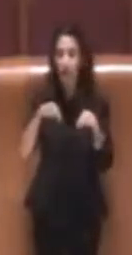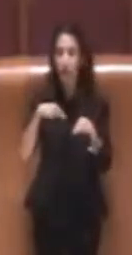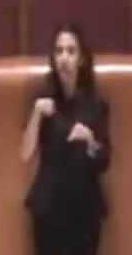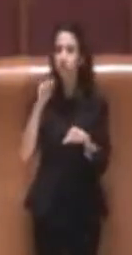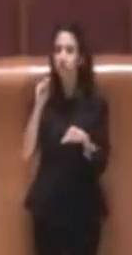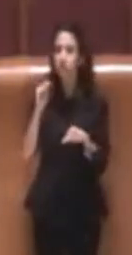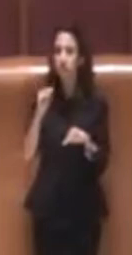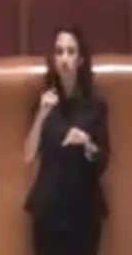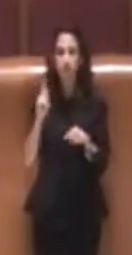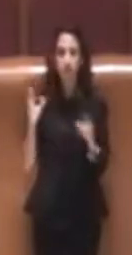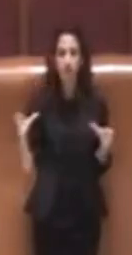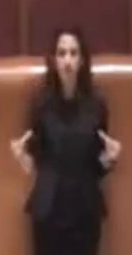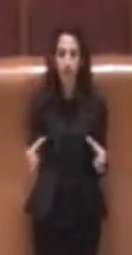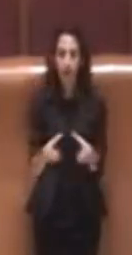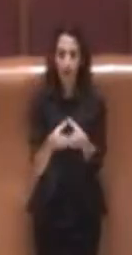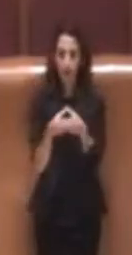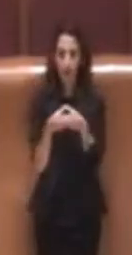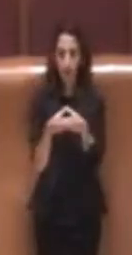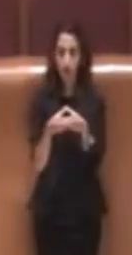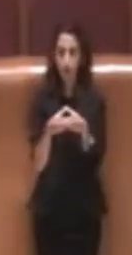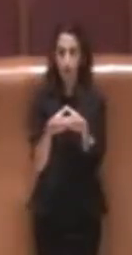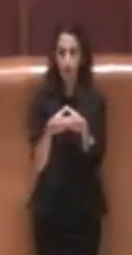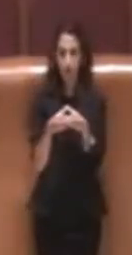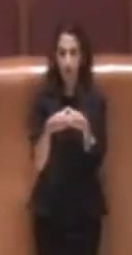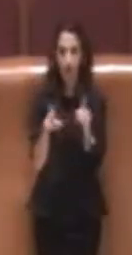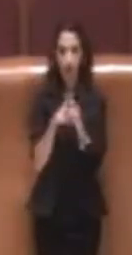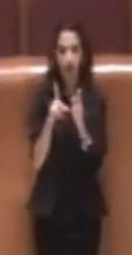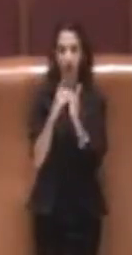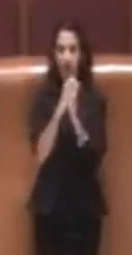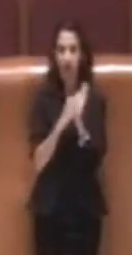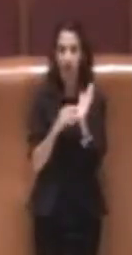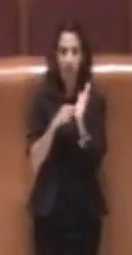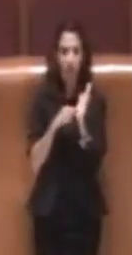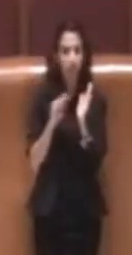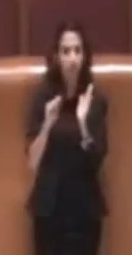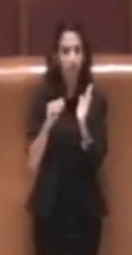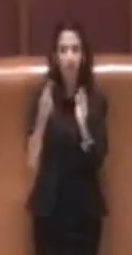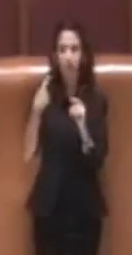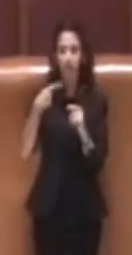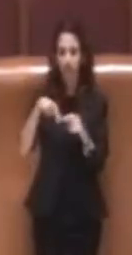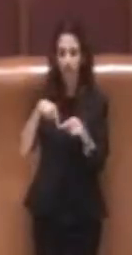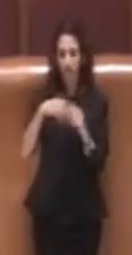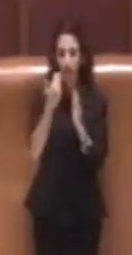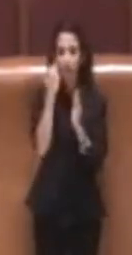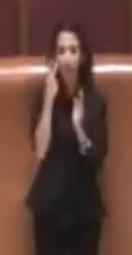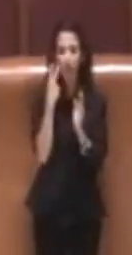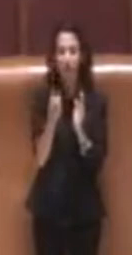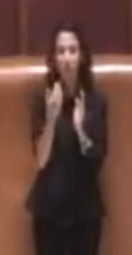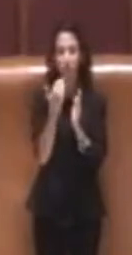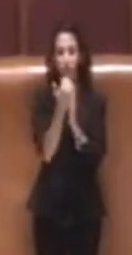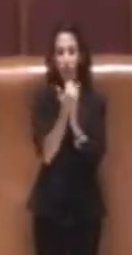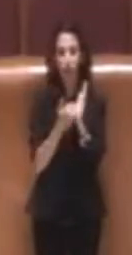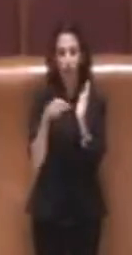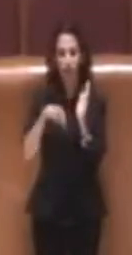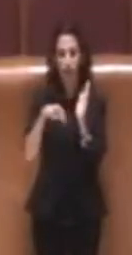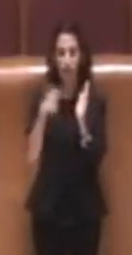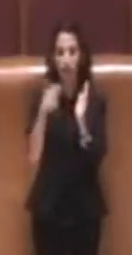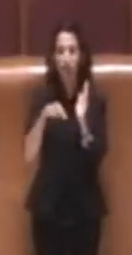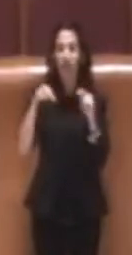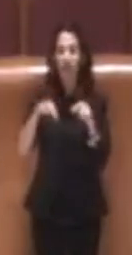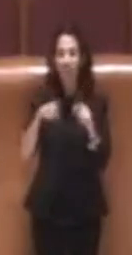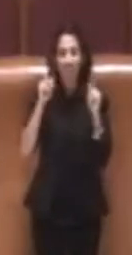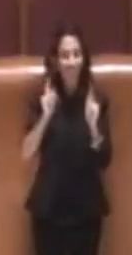votare compatti, esattamente come la delibera, questo ordine del giorno, perché in questo modo stiamo andando ad alzare